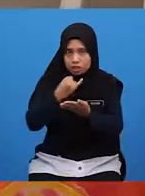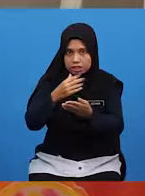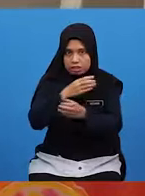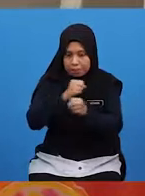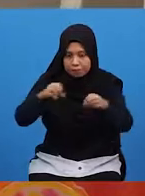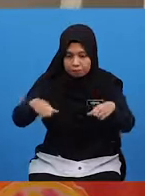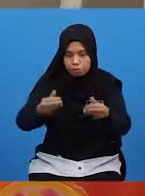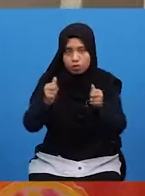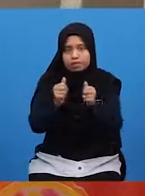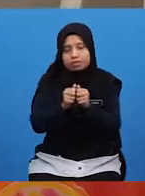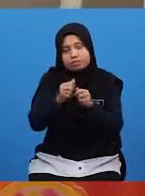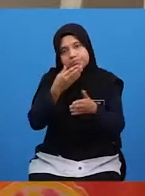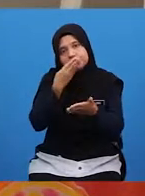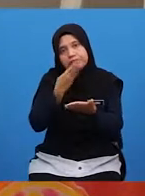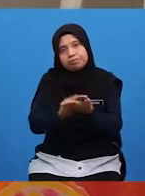dijalankan dengan lebih lancar.